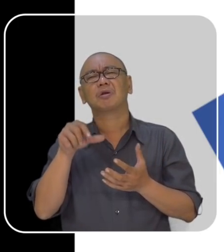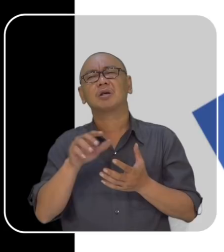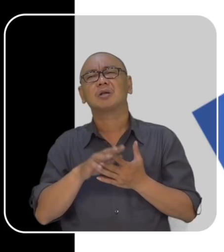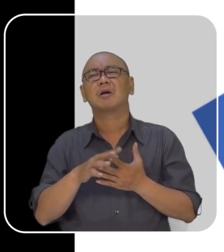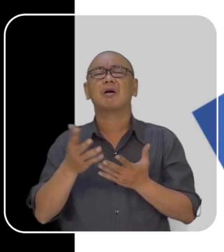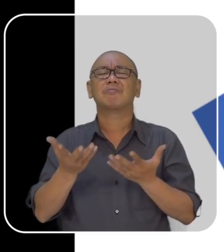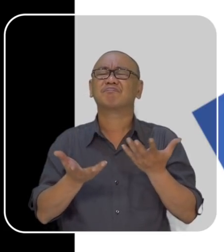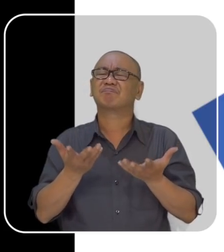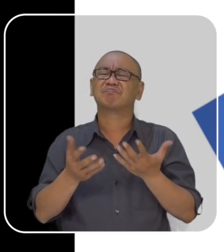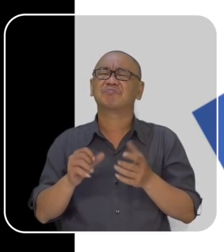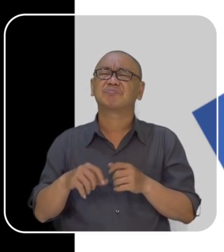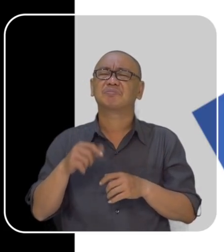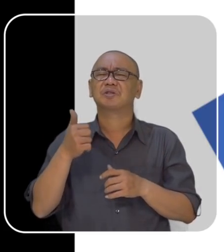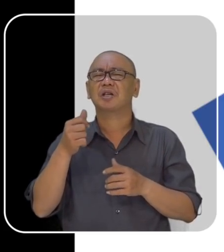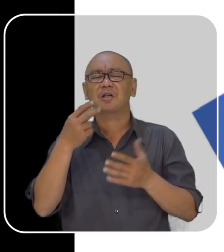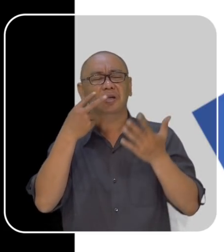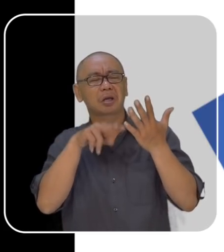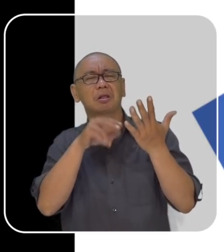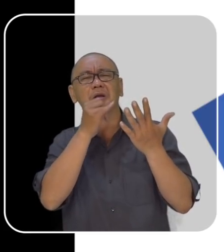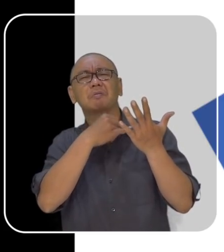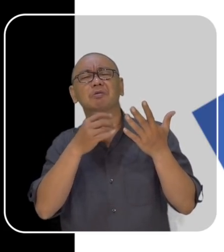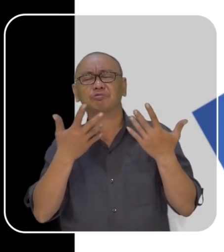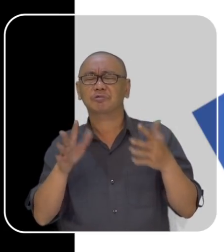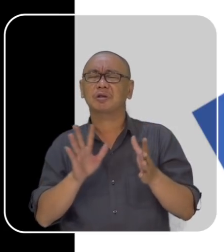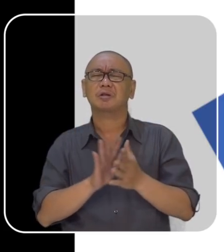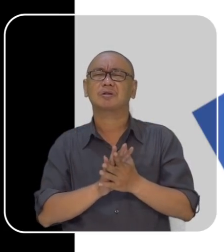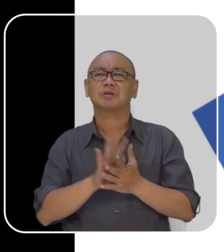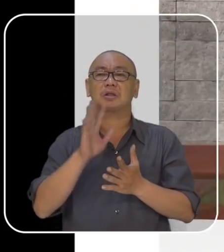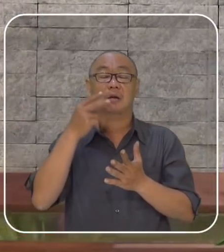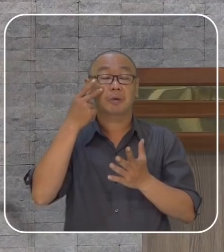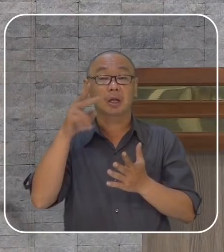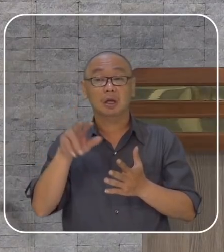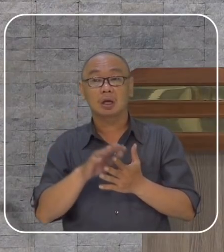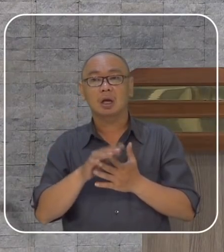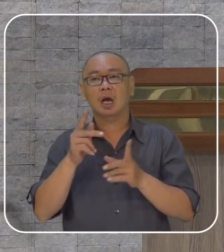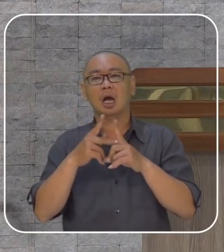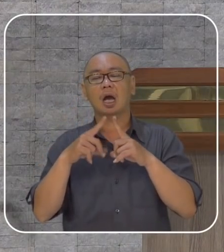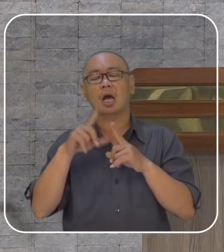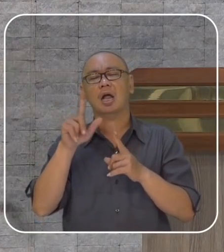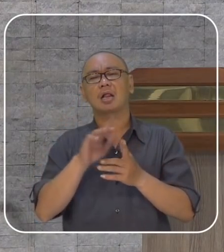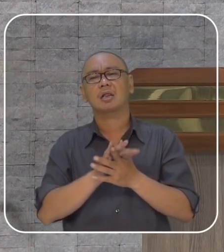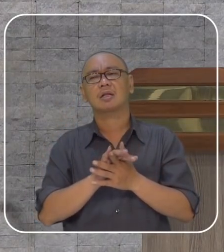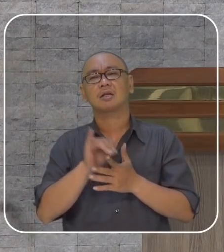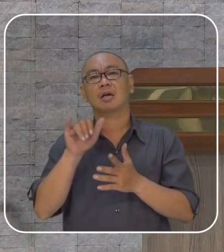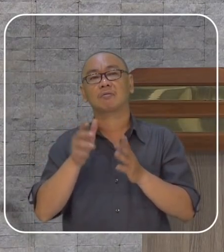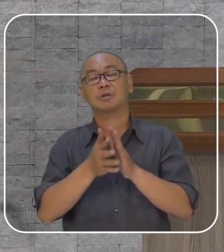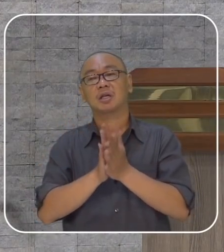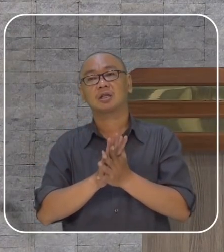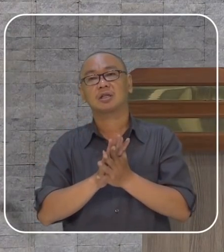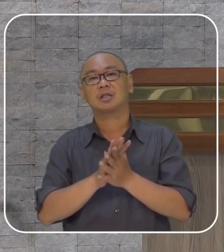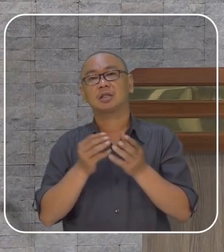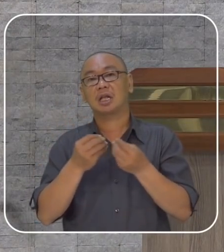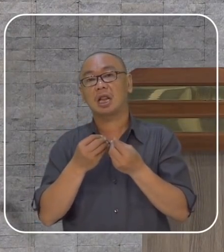bagaimana, gampangnya bagaimana sajalah, ya, dan tidak memperhatikan hal-hal yang menjadi